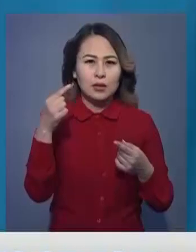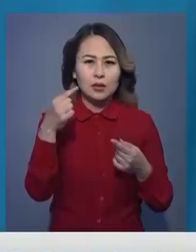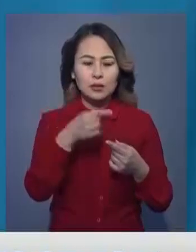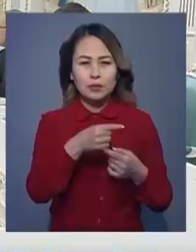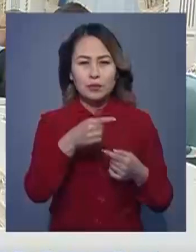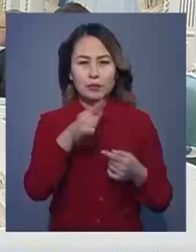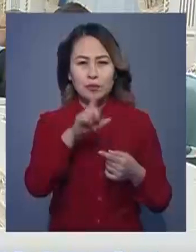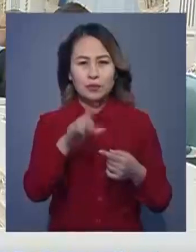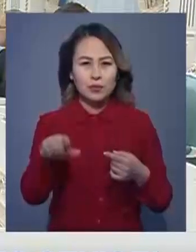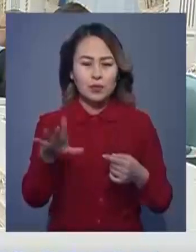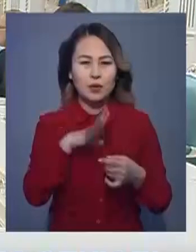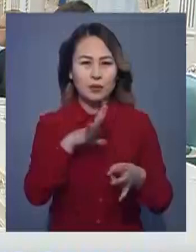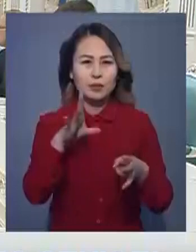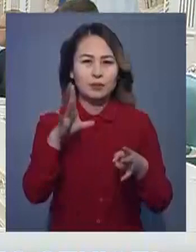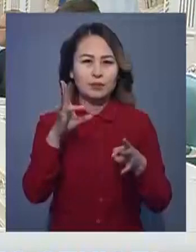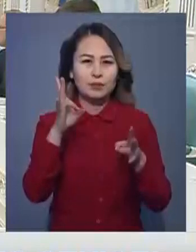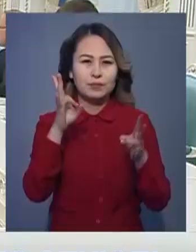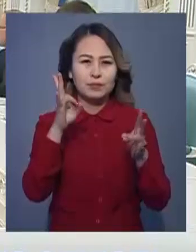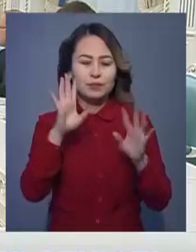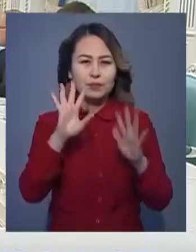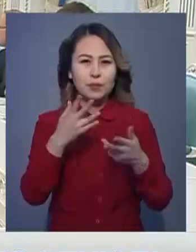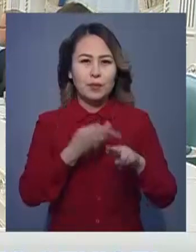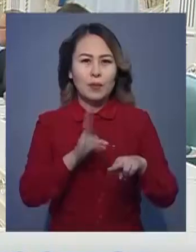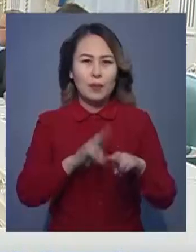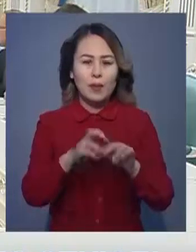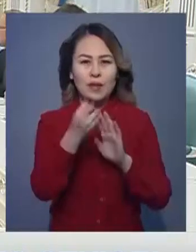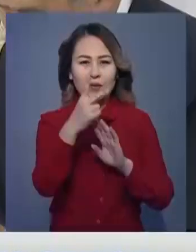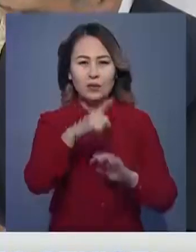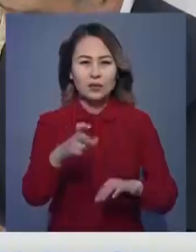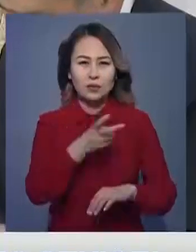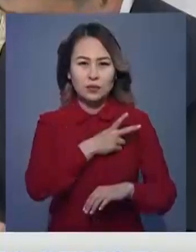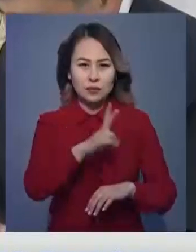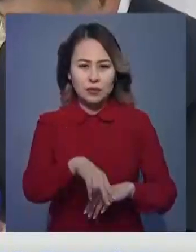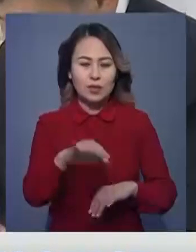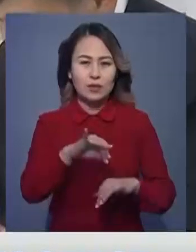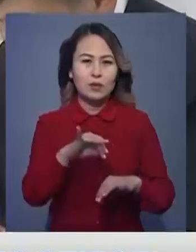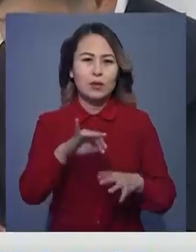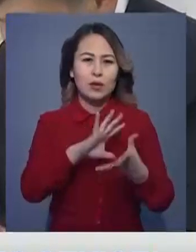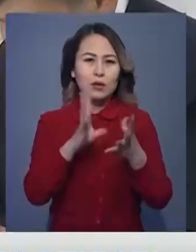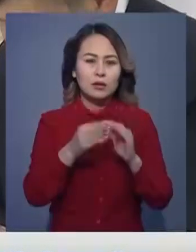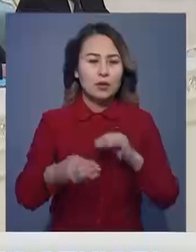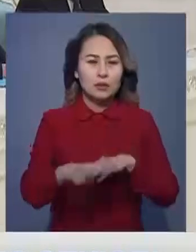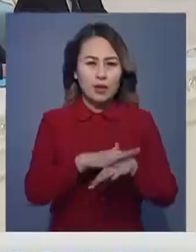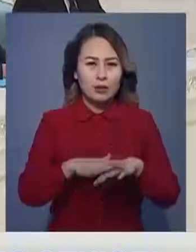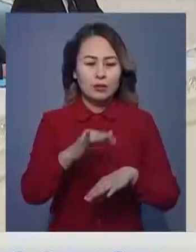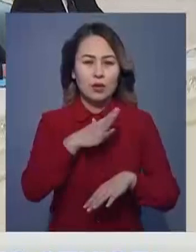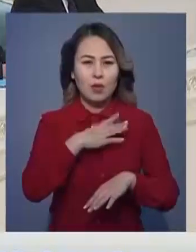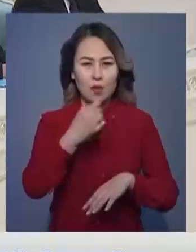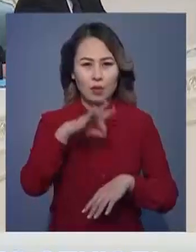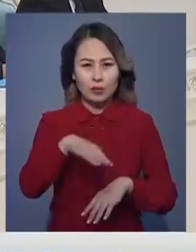тапты, біраз зардап шекті. Бұл өте ауыр жағдай. Қазақстан халқының және өзімнің